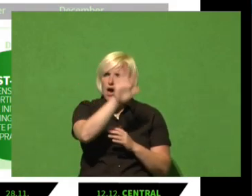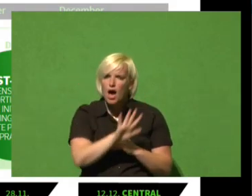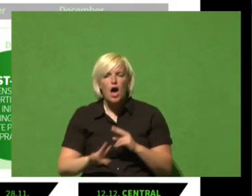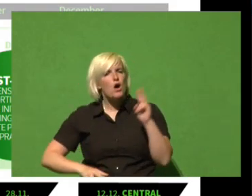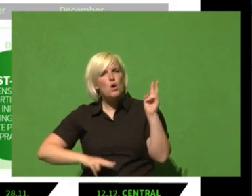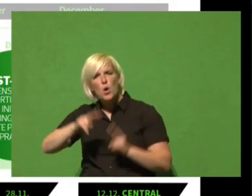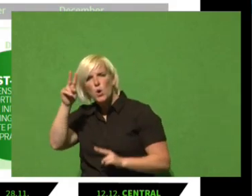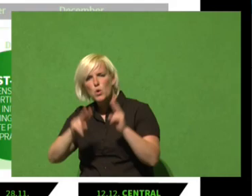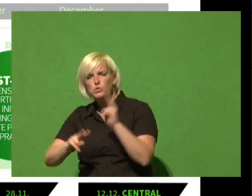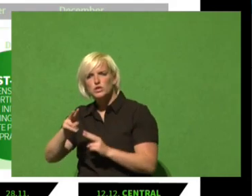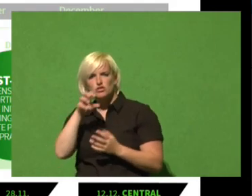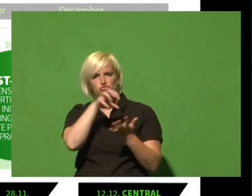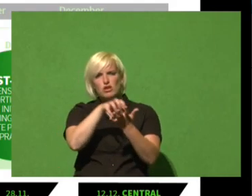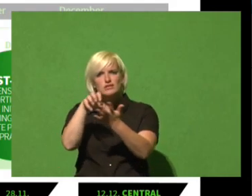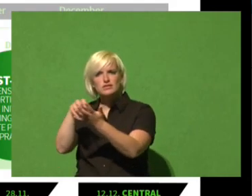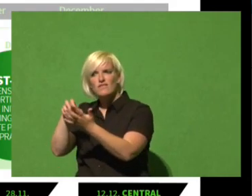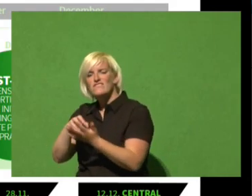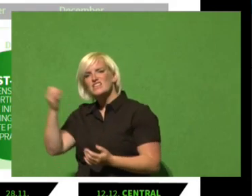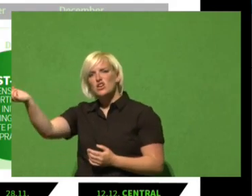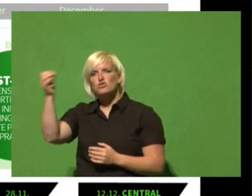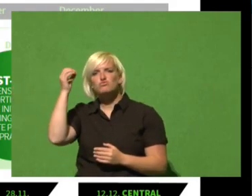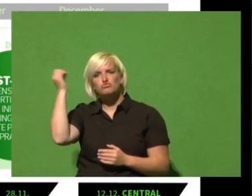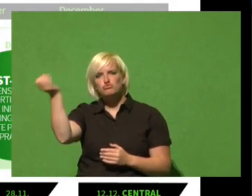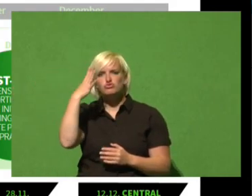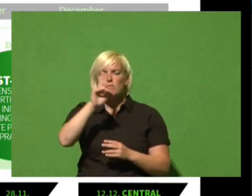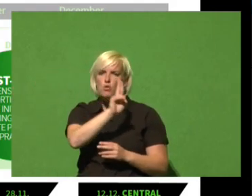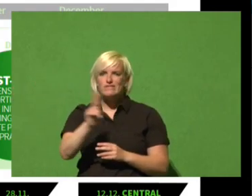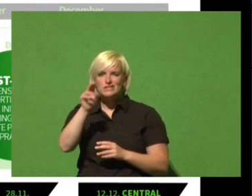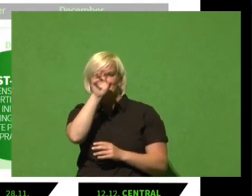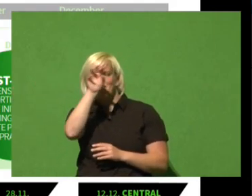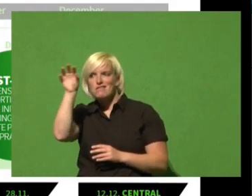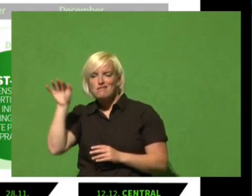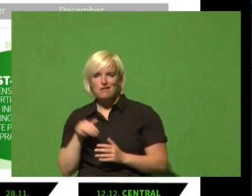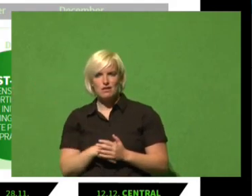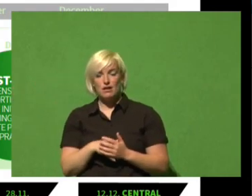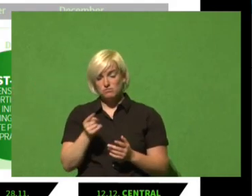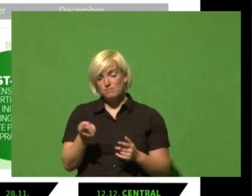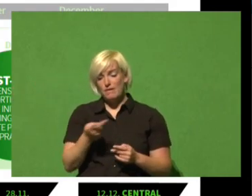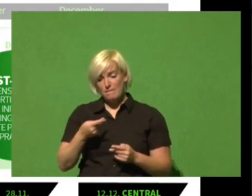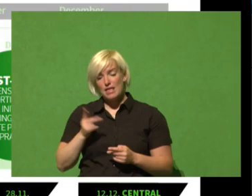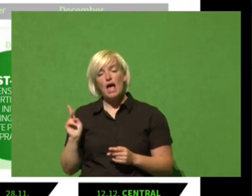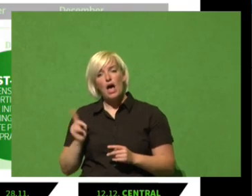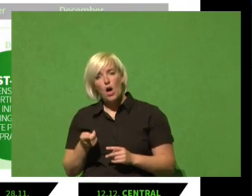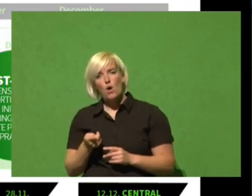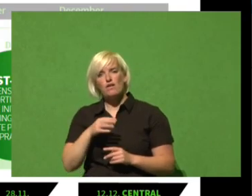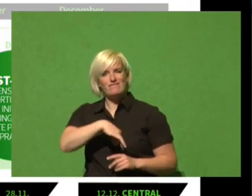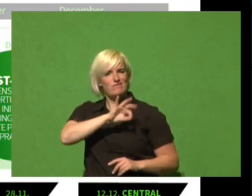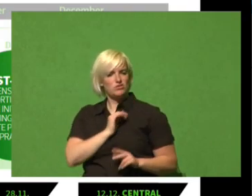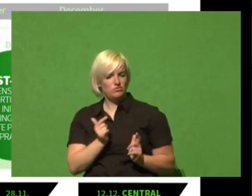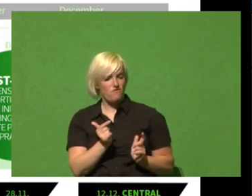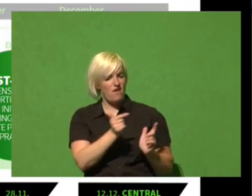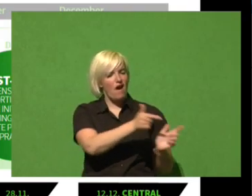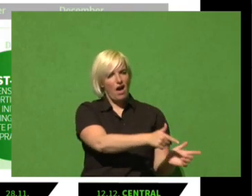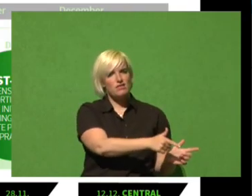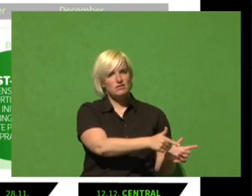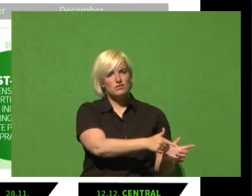Schools, Sommeruniversitäten haben. Wir beide werden auch zu der französischen Sommeruniversität fahren und würden uns freuen, wenn